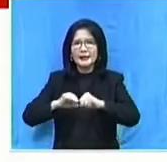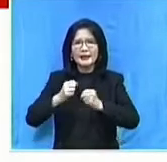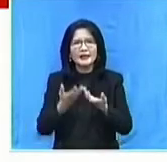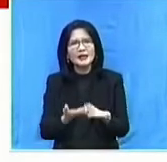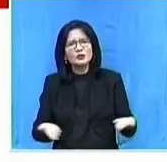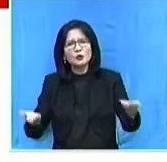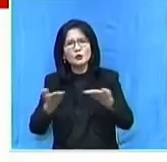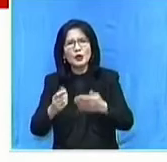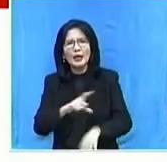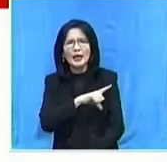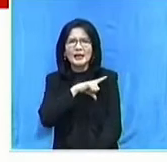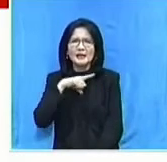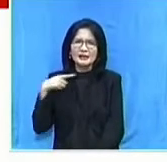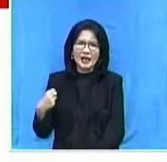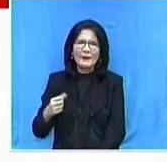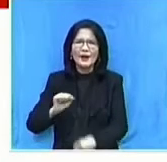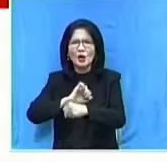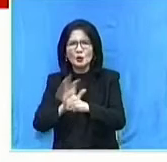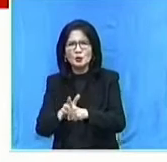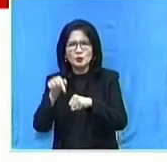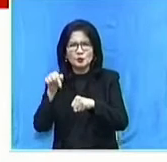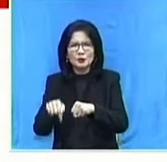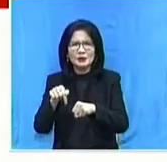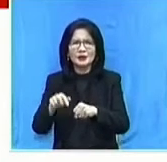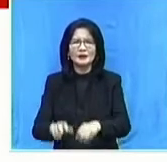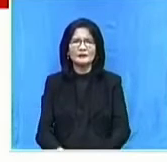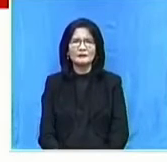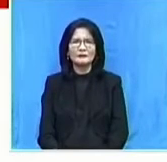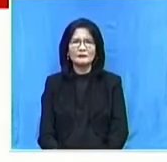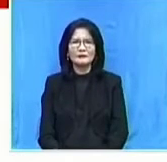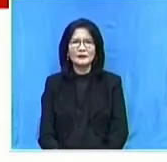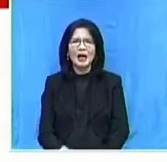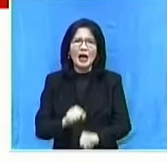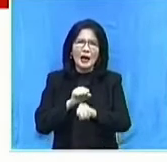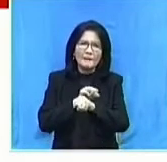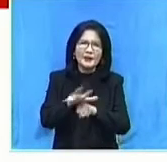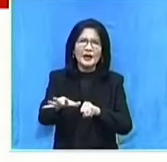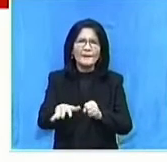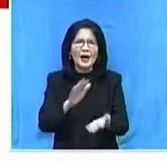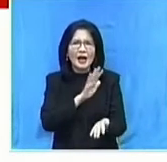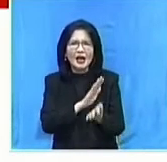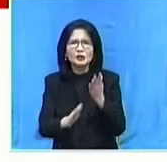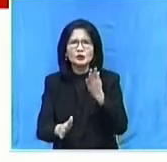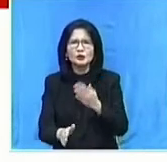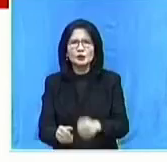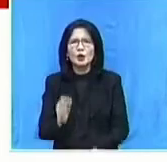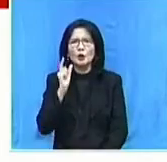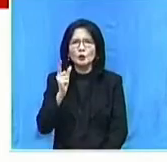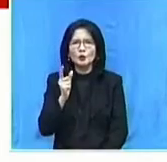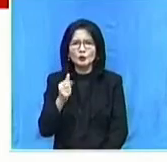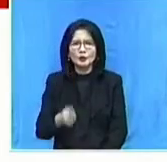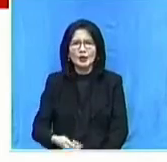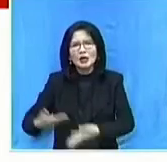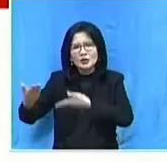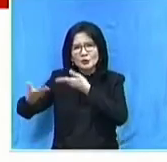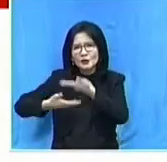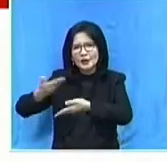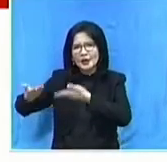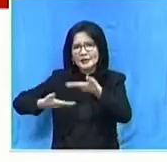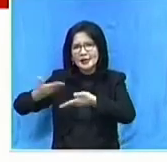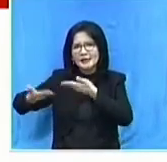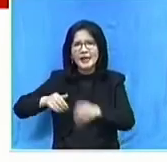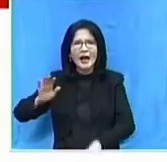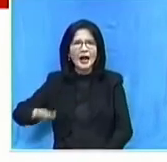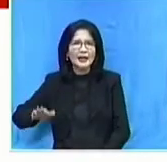sosial selama situasi pandemic of it 19 ini telah berdampak langsung terhadap sosialisasi anak-anak